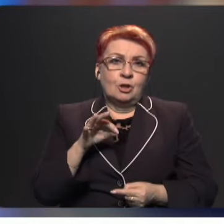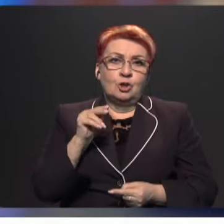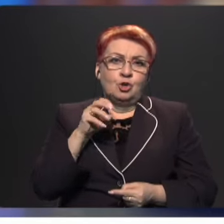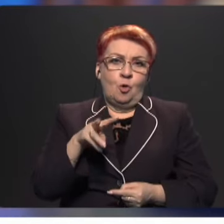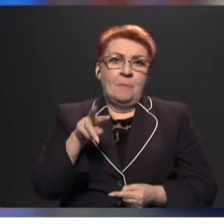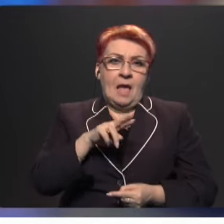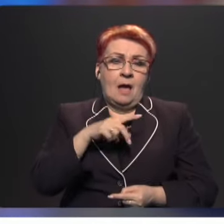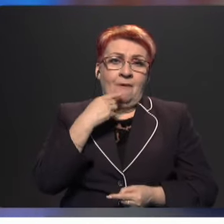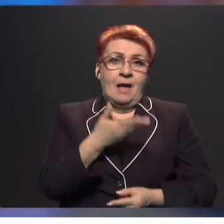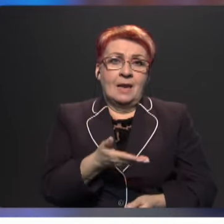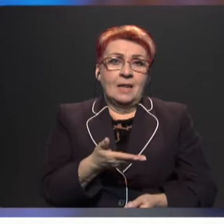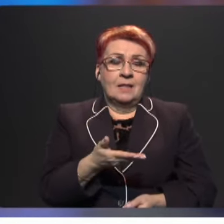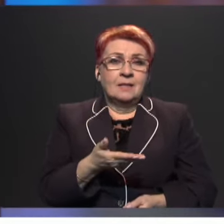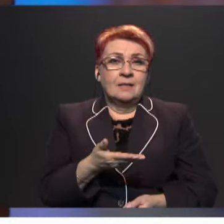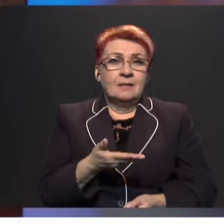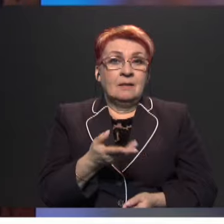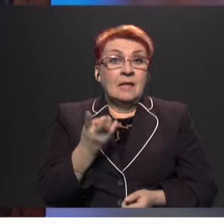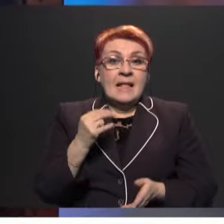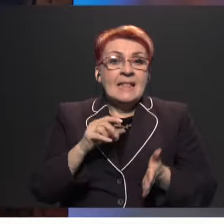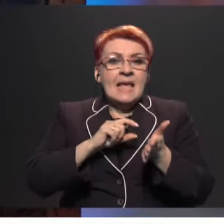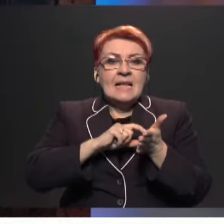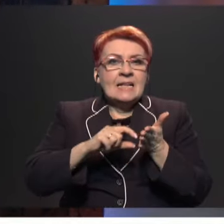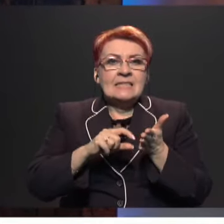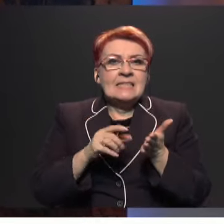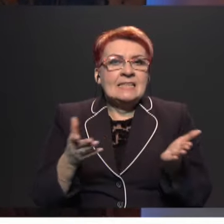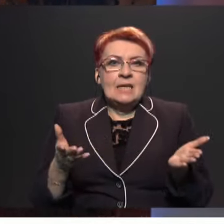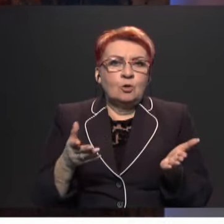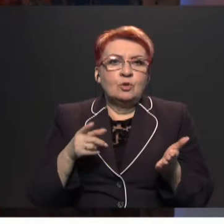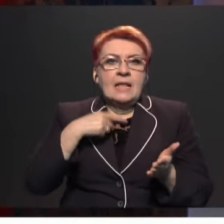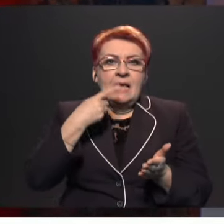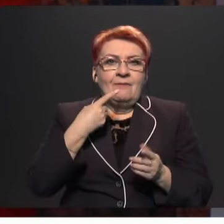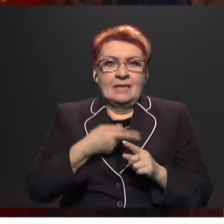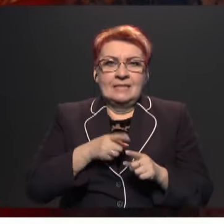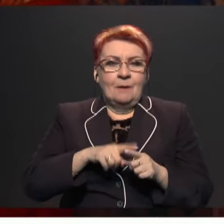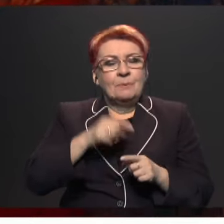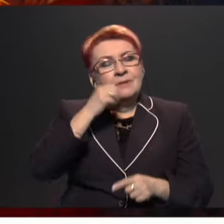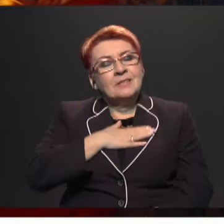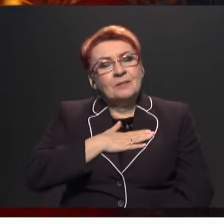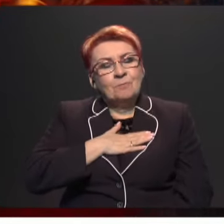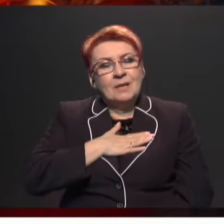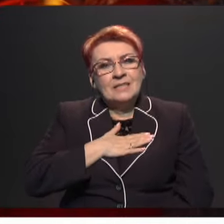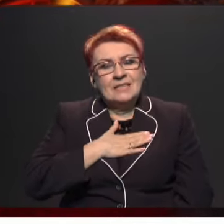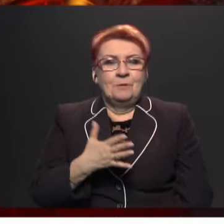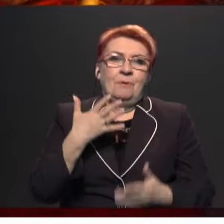что не цитируется, не говорится. Нет. Аминь. Спасибо вам